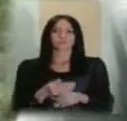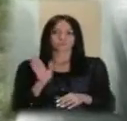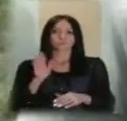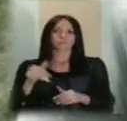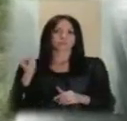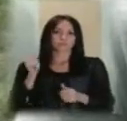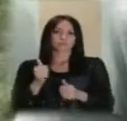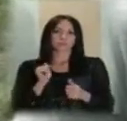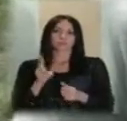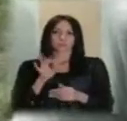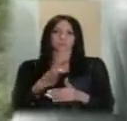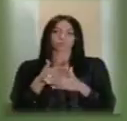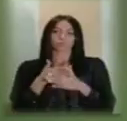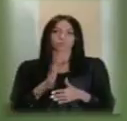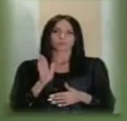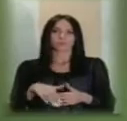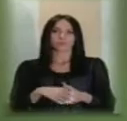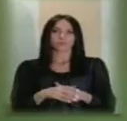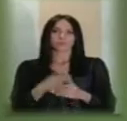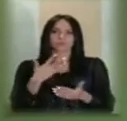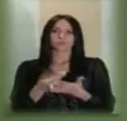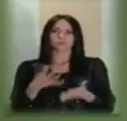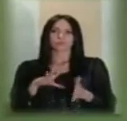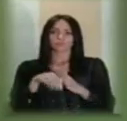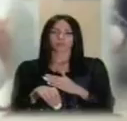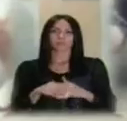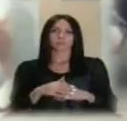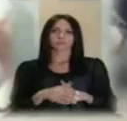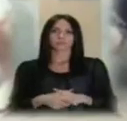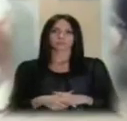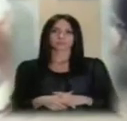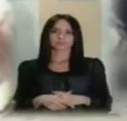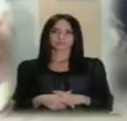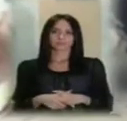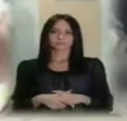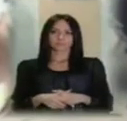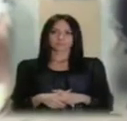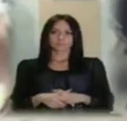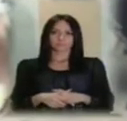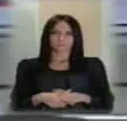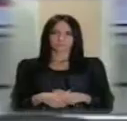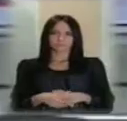вношу хоч якийсь свій вклад. Ольга Ляшенко, Ігор Печенко, Суспільне, Херсон.